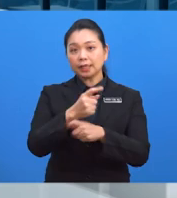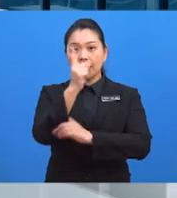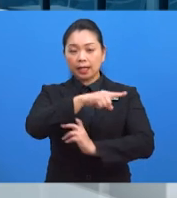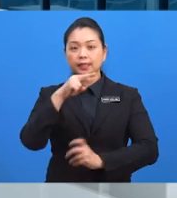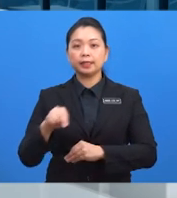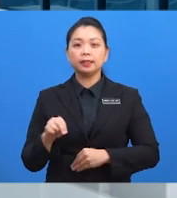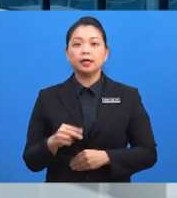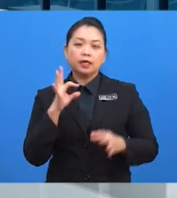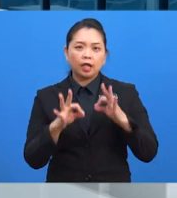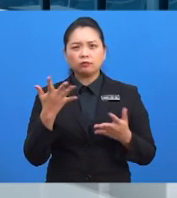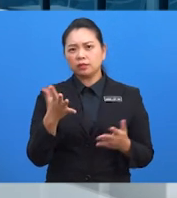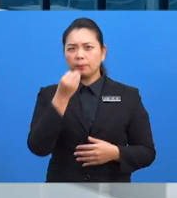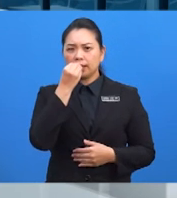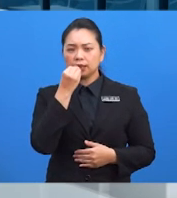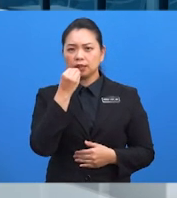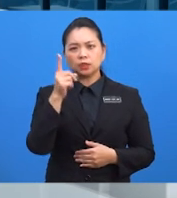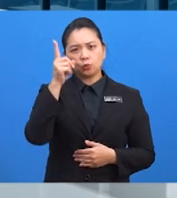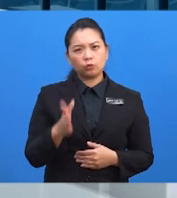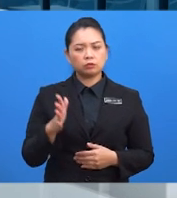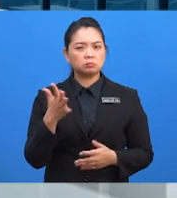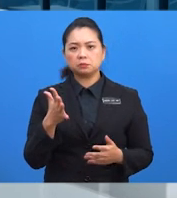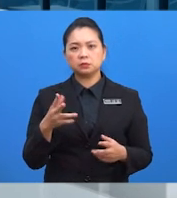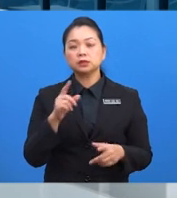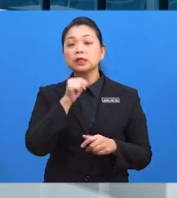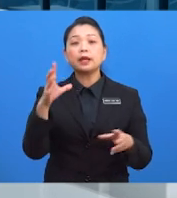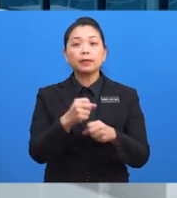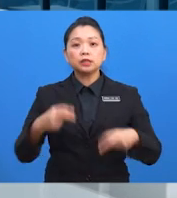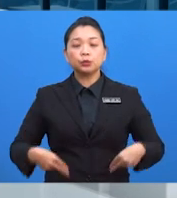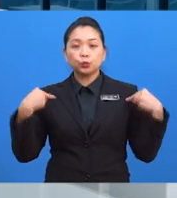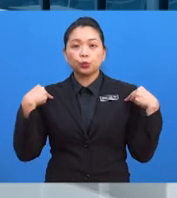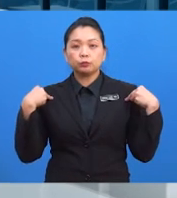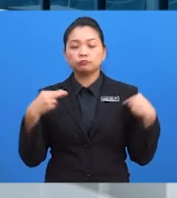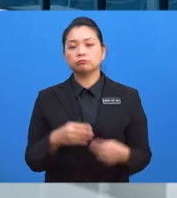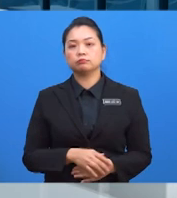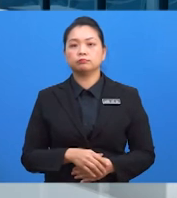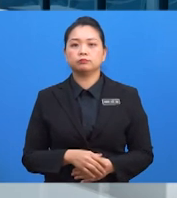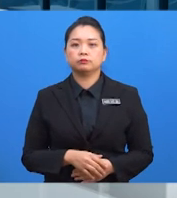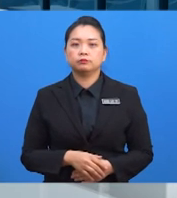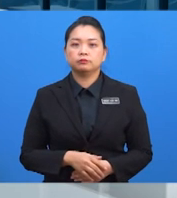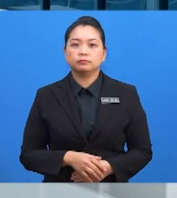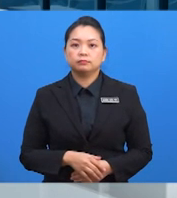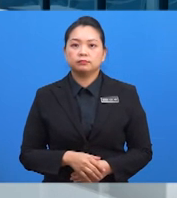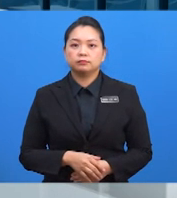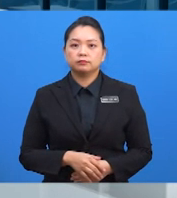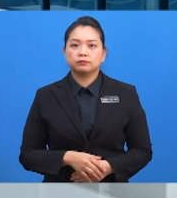Tanpa makanan, individu tidak dapat meneruskan kehidupannya dalam melaksanakan tugasan harian.